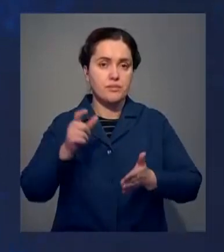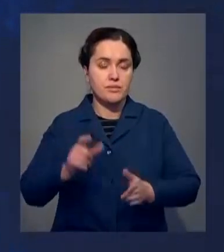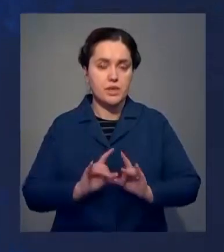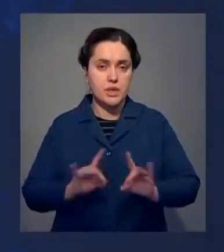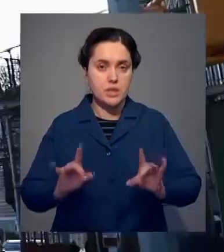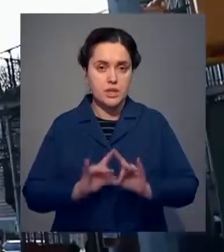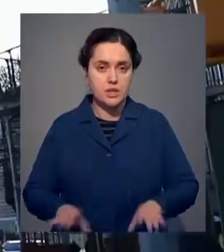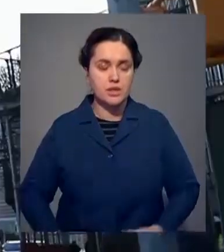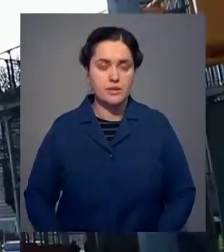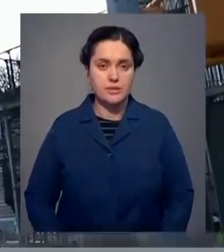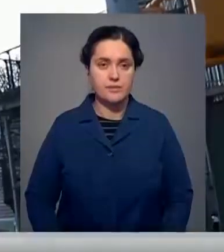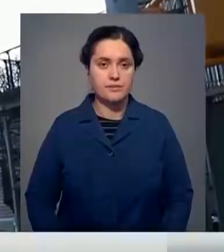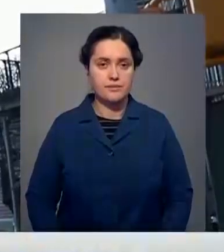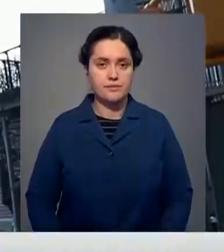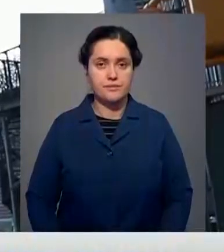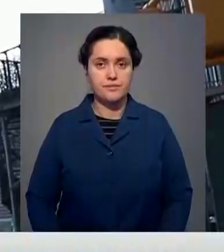Абдрахмановой.